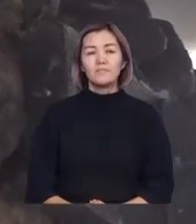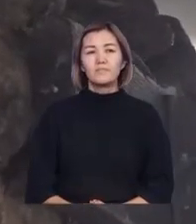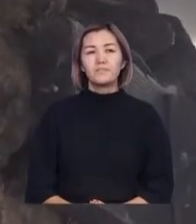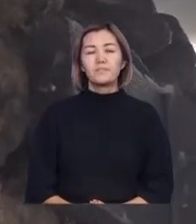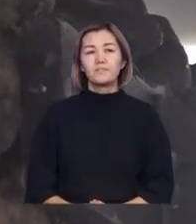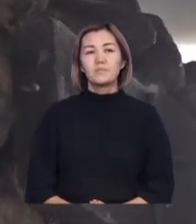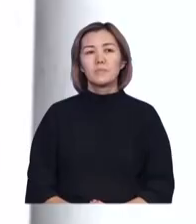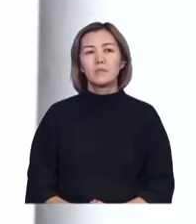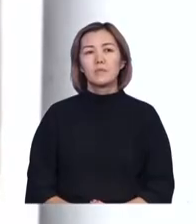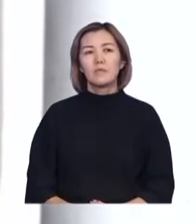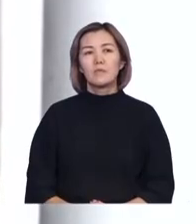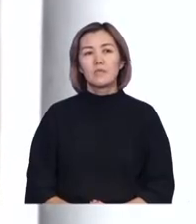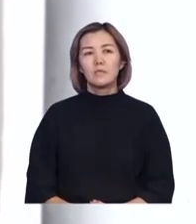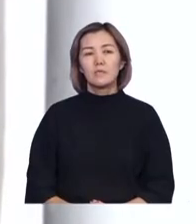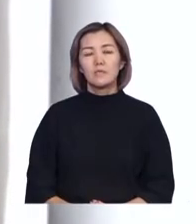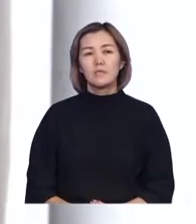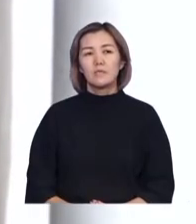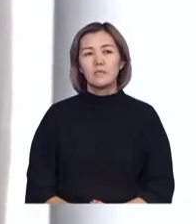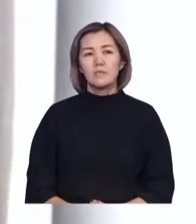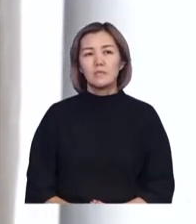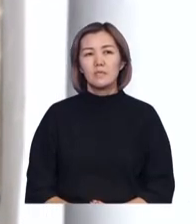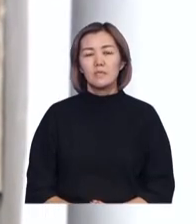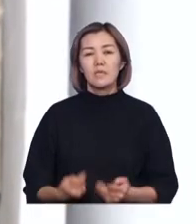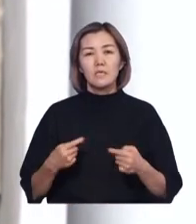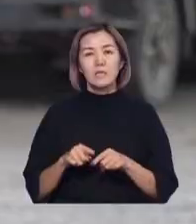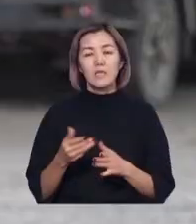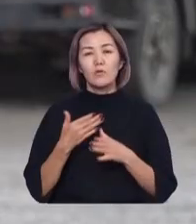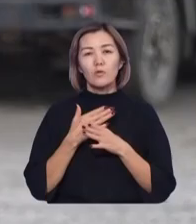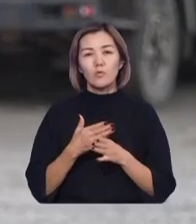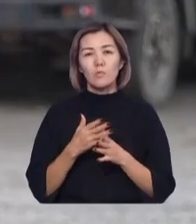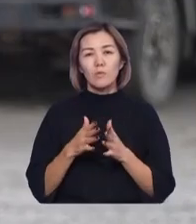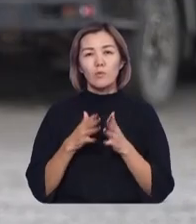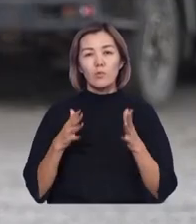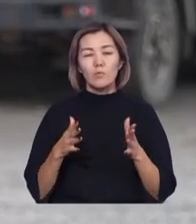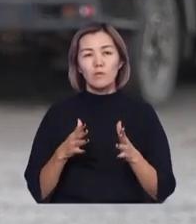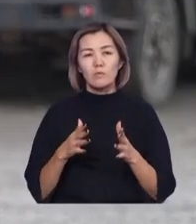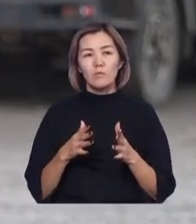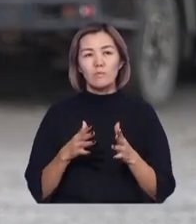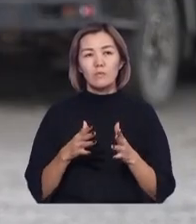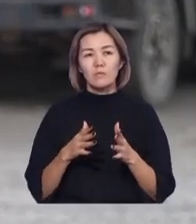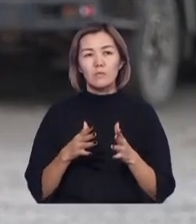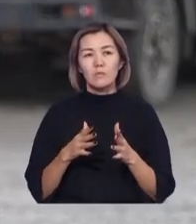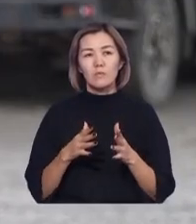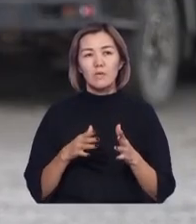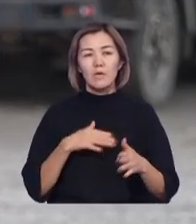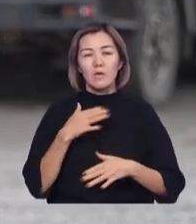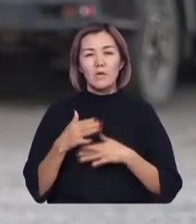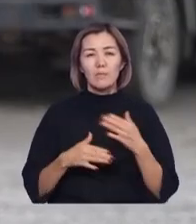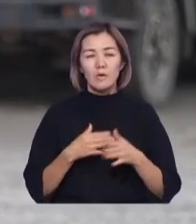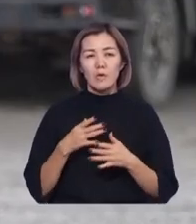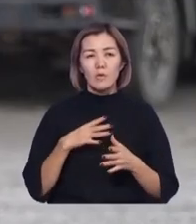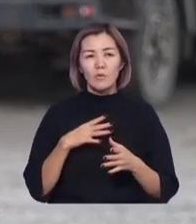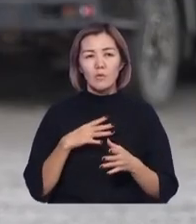көбірек заттар қолданып, технологияны сонымен көбейтіп жатырмыз. Биылғы таңда сеп алып дейміз ғой, соны жүргізіп,